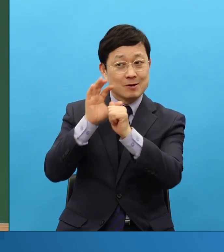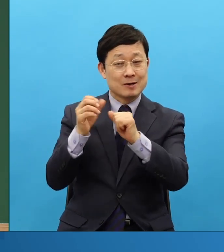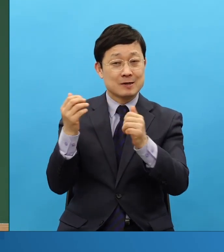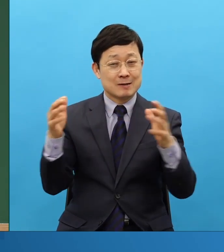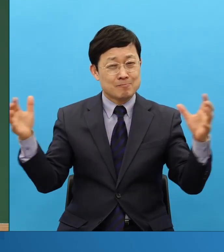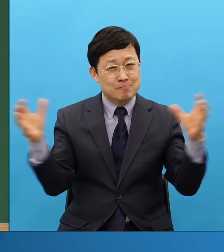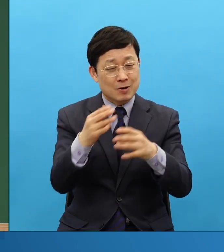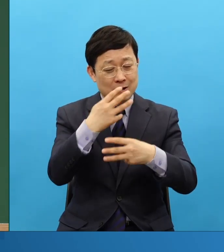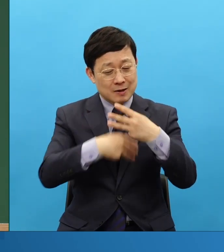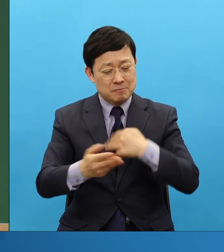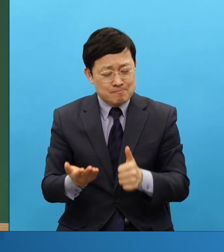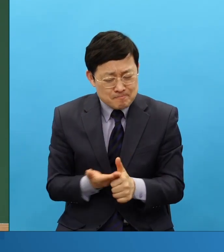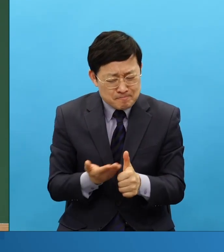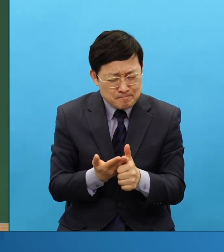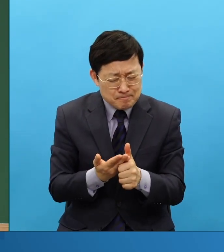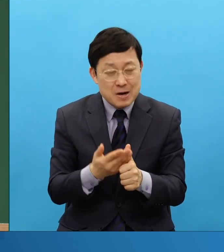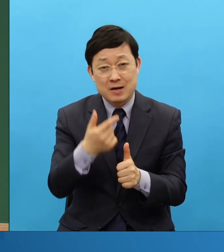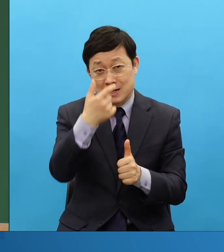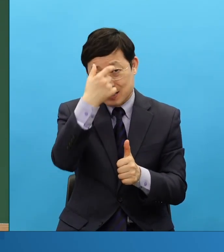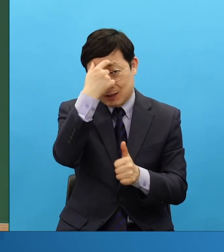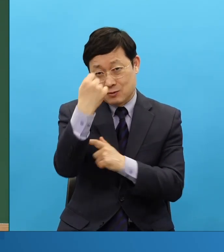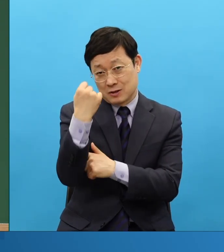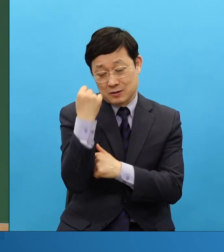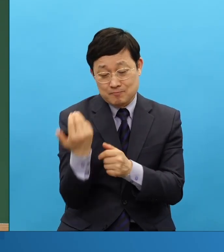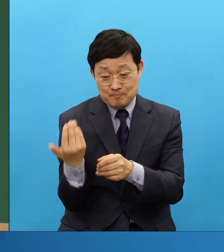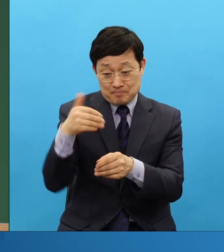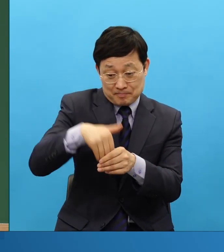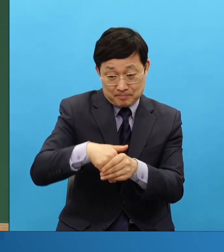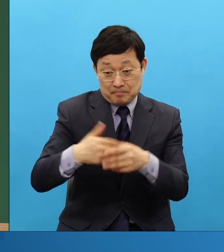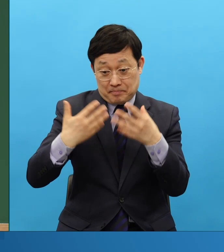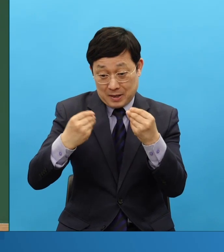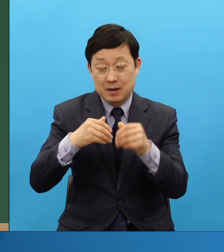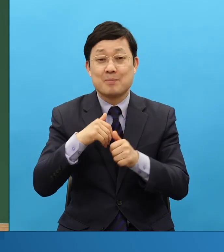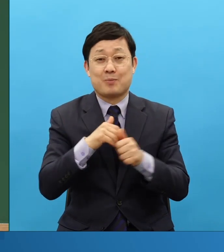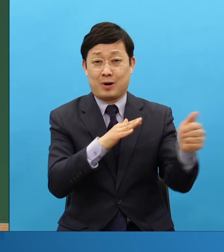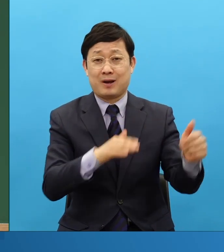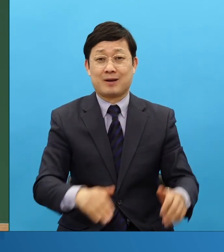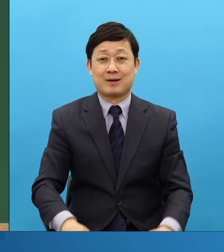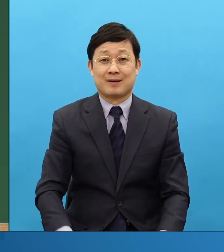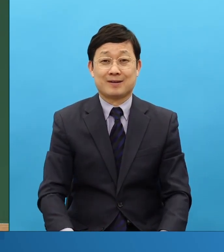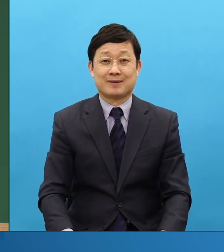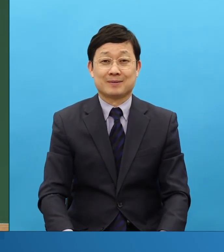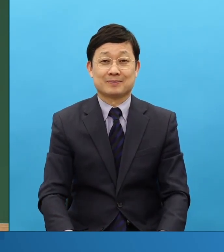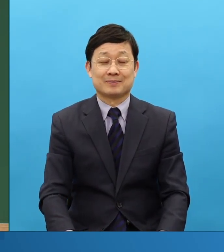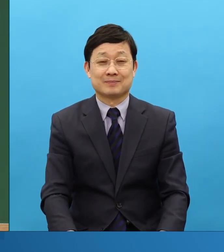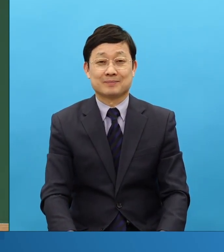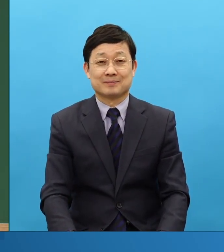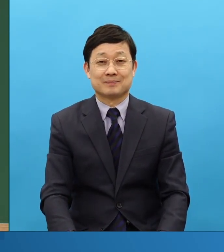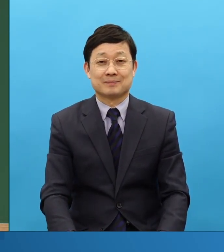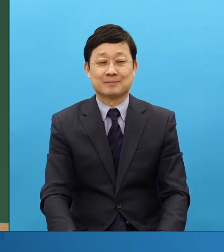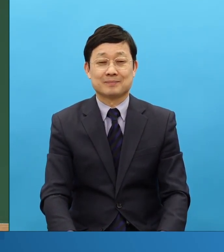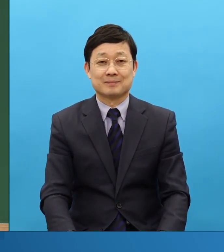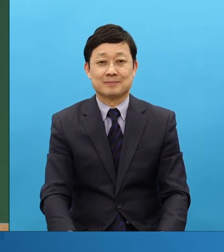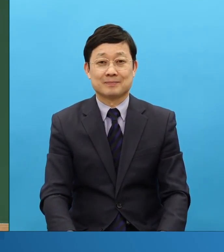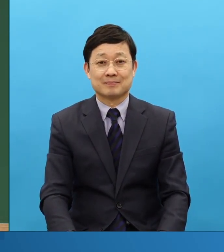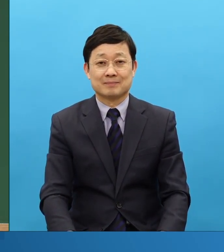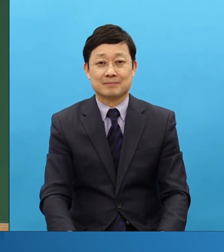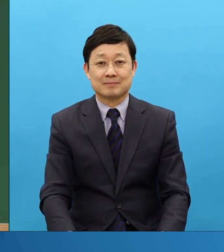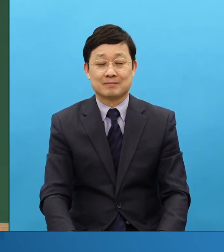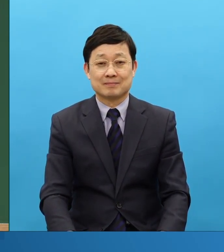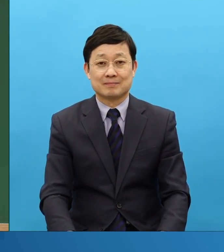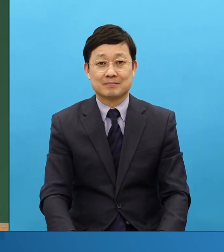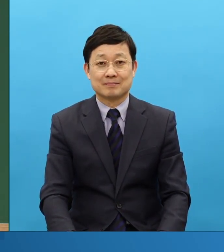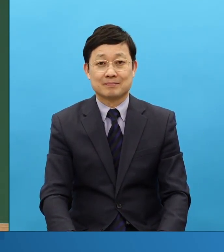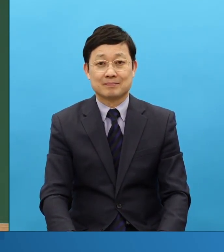돼요. So church officers, you must arise and restore this age of the core worship as well as the age of the three-day weekend. 아니, 우리 뭐 스스로 한번 속으로